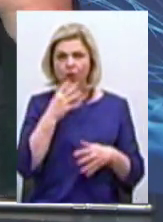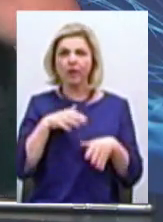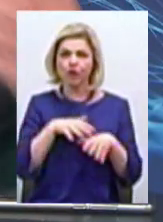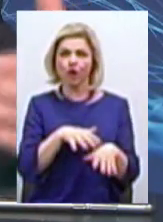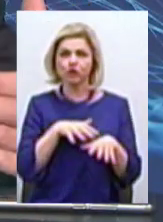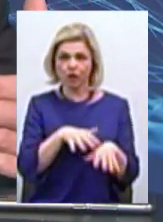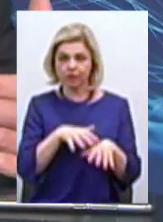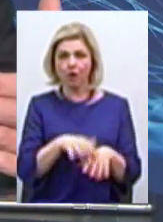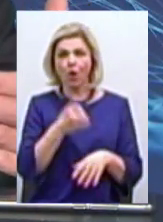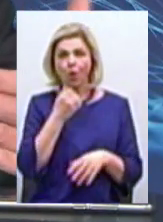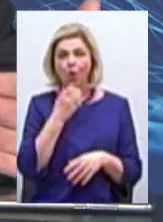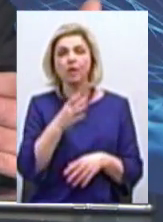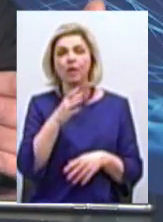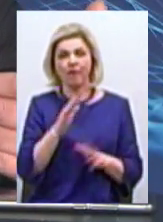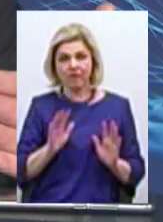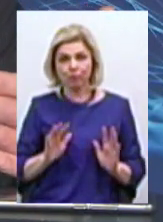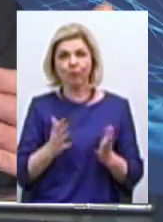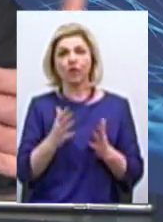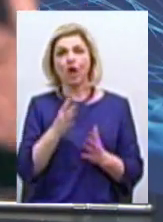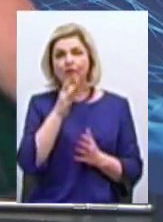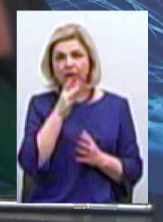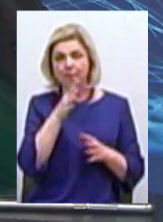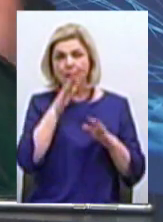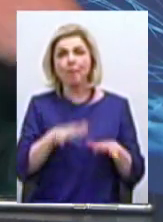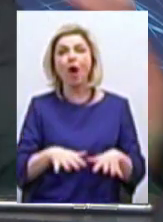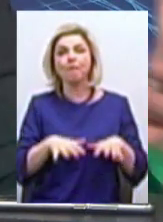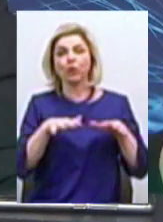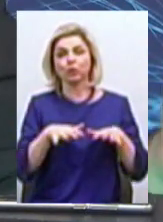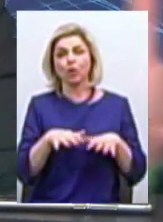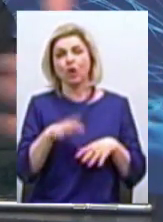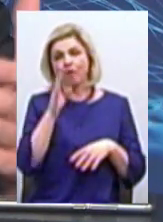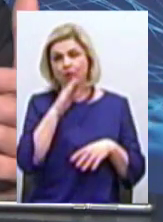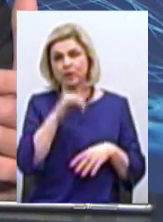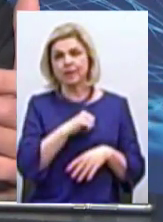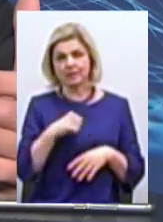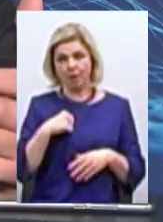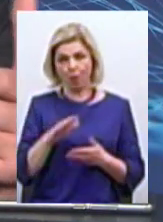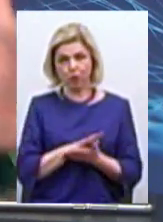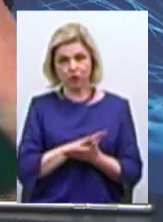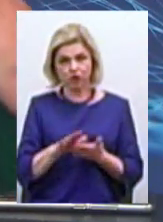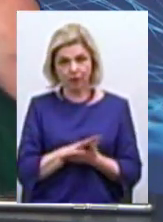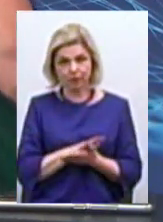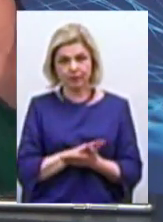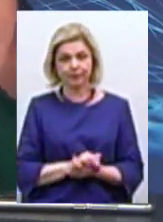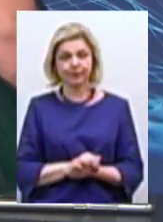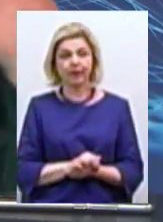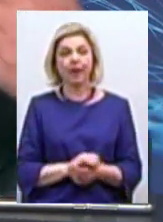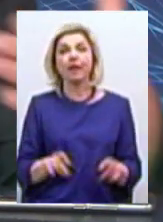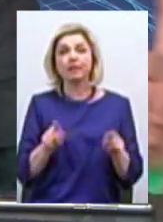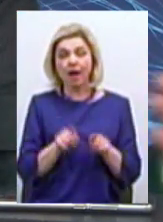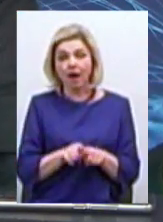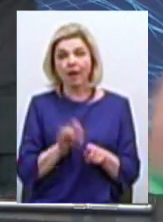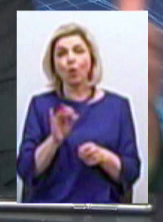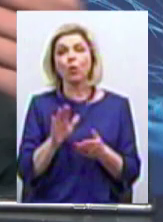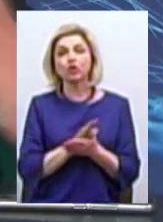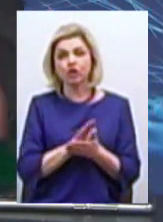відбувається в момент паводку, вона самоочищається. Таким чином